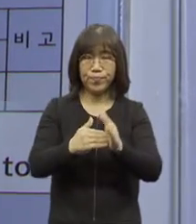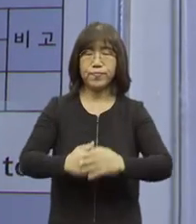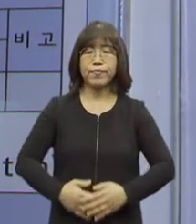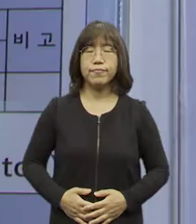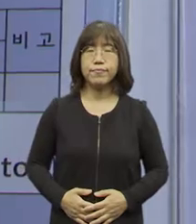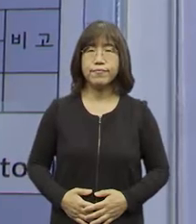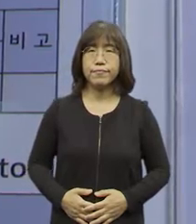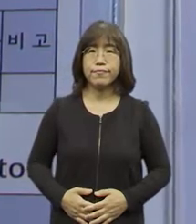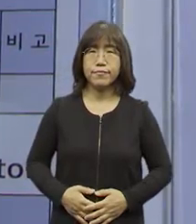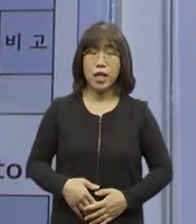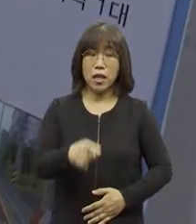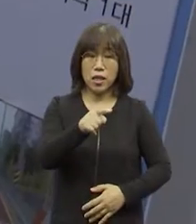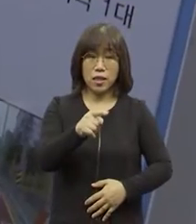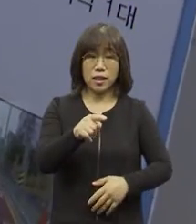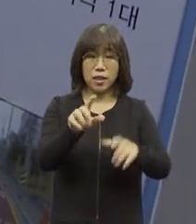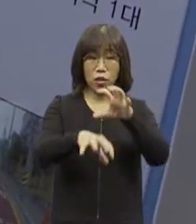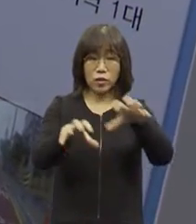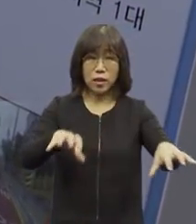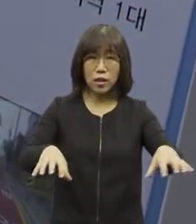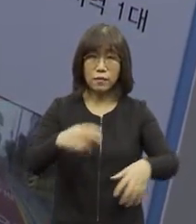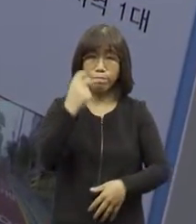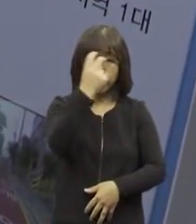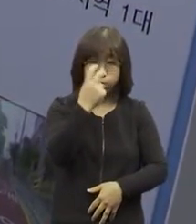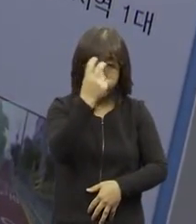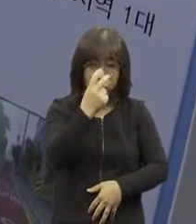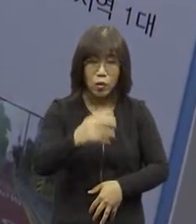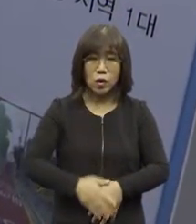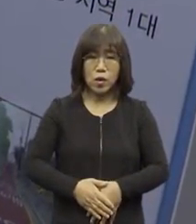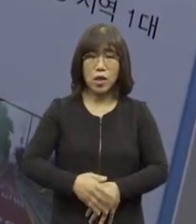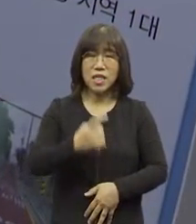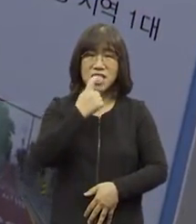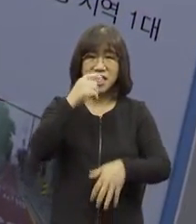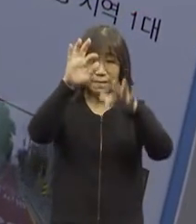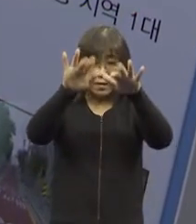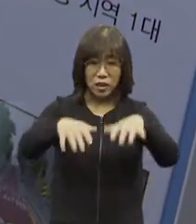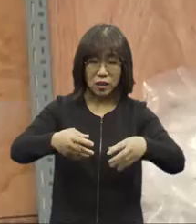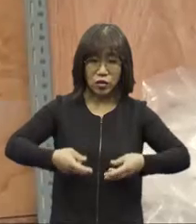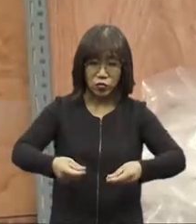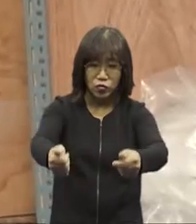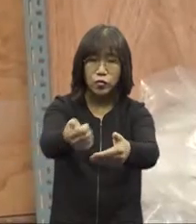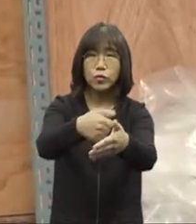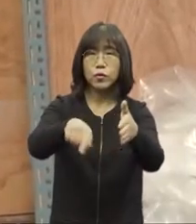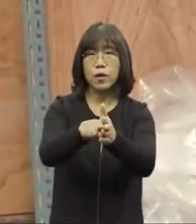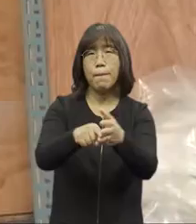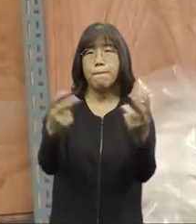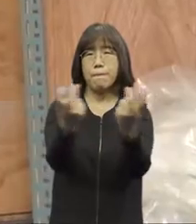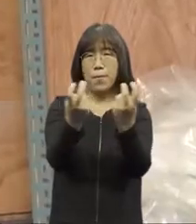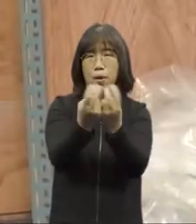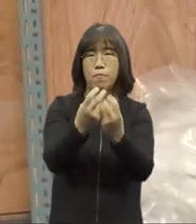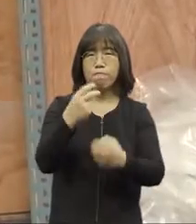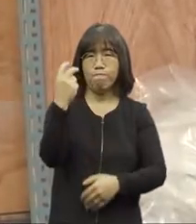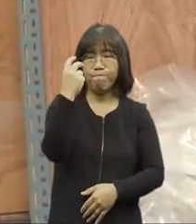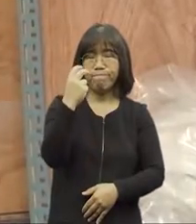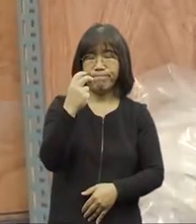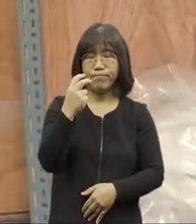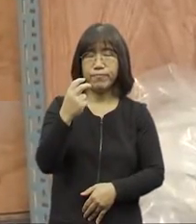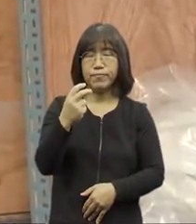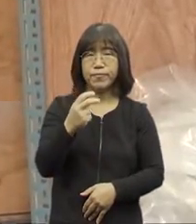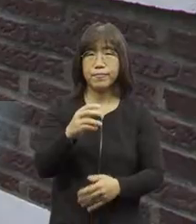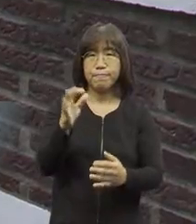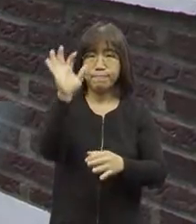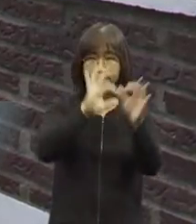대한 사전 준비를 마치고 현장 모니터링 등 제설 기술 개선을 통해 신속 대응 체계를